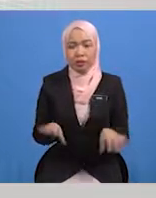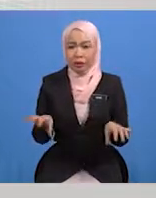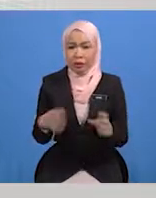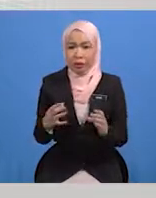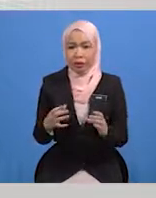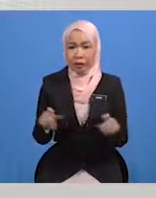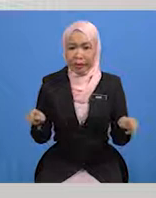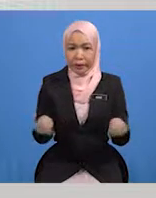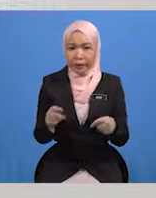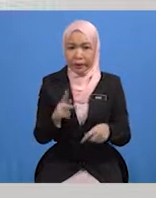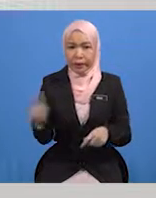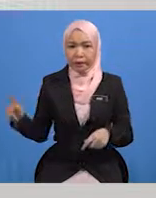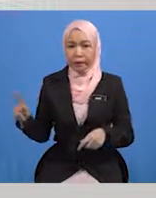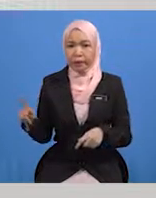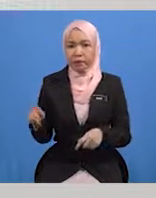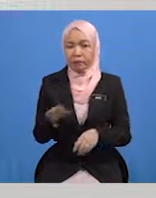tanpa berfikir panjang.